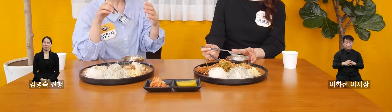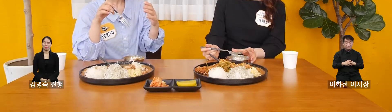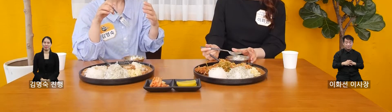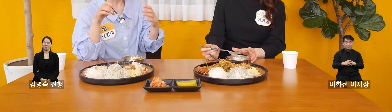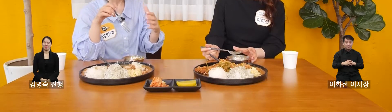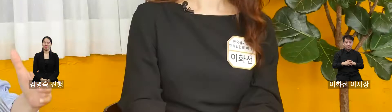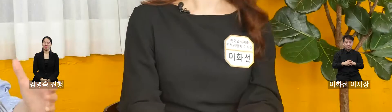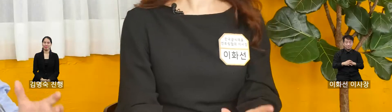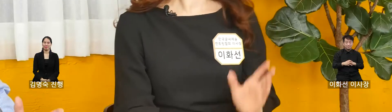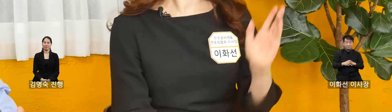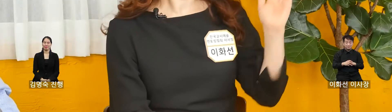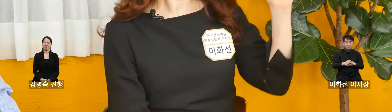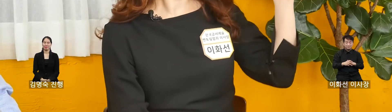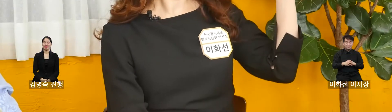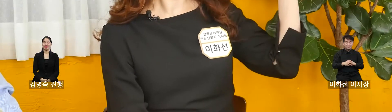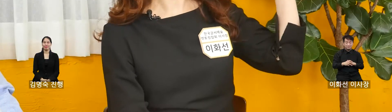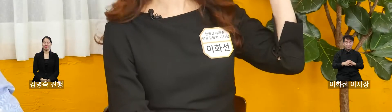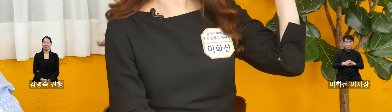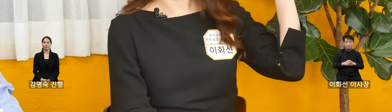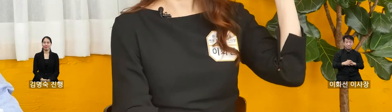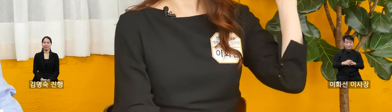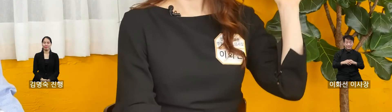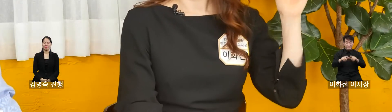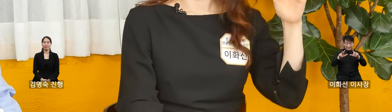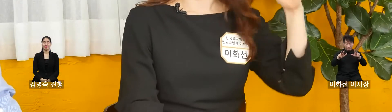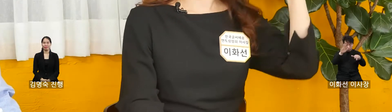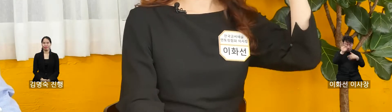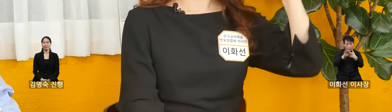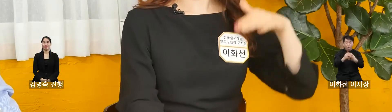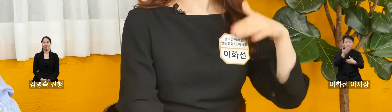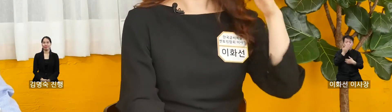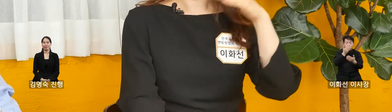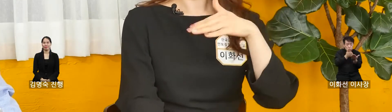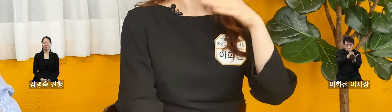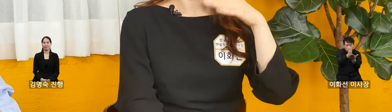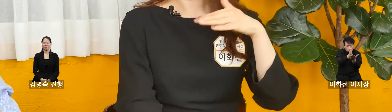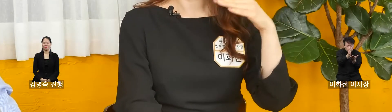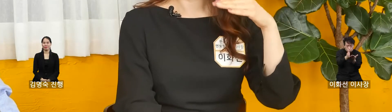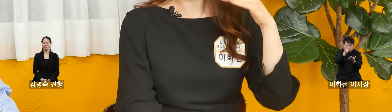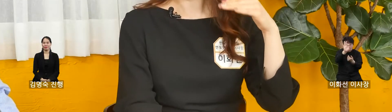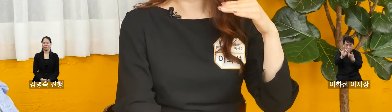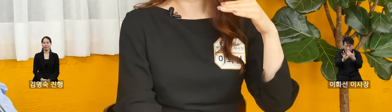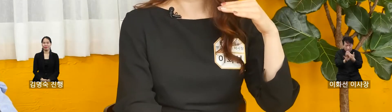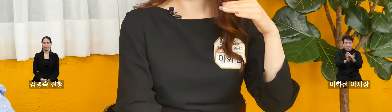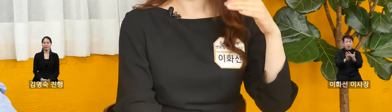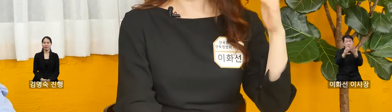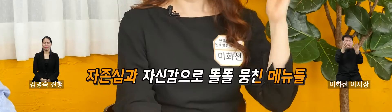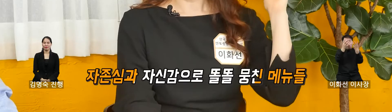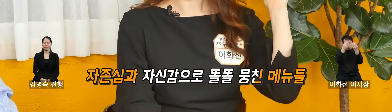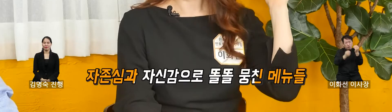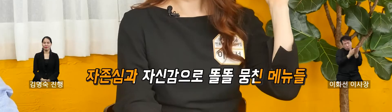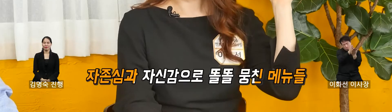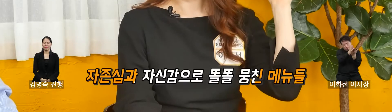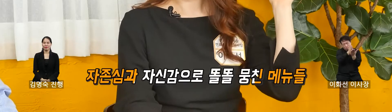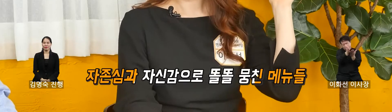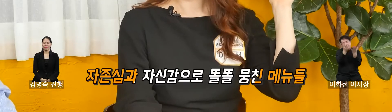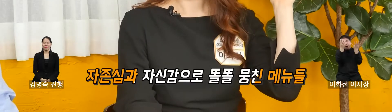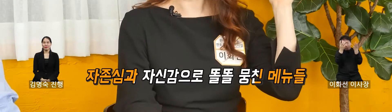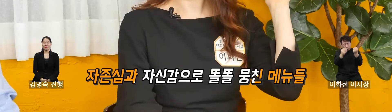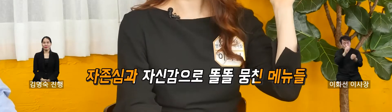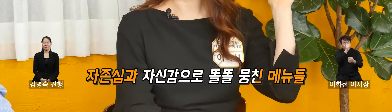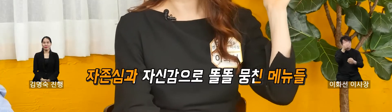받았거든요. 그리고 간판이랑 메뉴판 막 굉장히 많이 있는 것도 좋지만